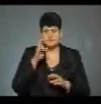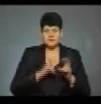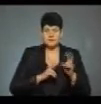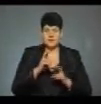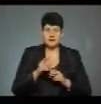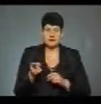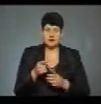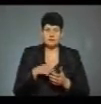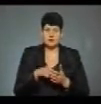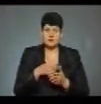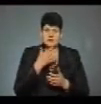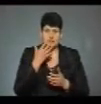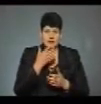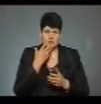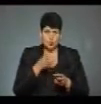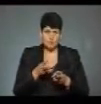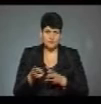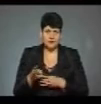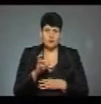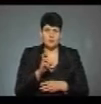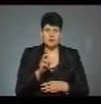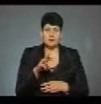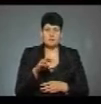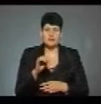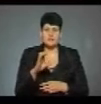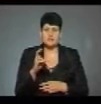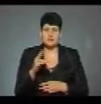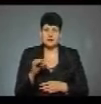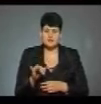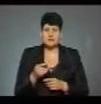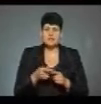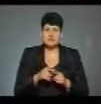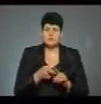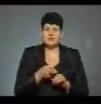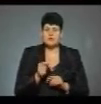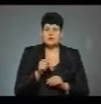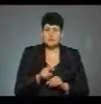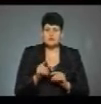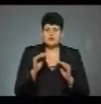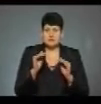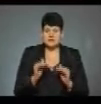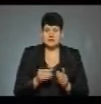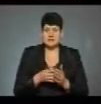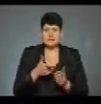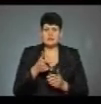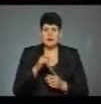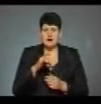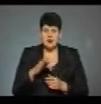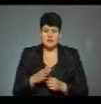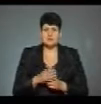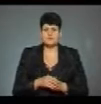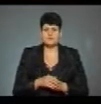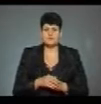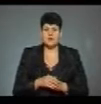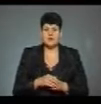підприємства «Тернопільміськтеплокомуненерго» Богдан Миськів. За його словами, це пов'язано зі зниженням ціни на газ для виробництва теплової